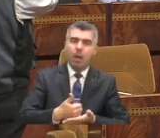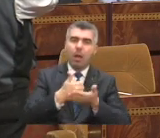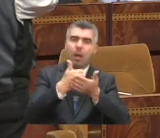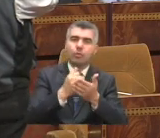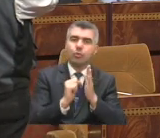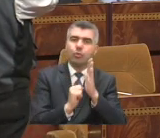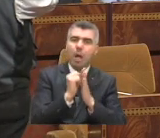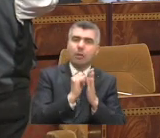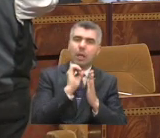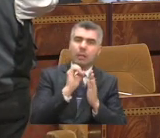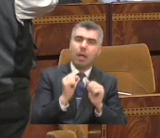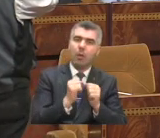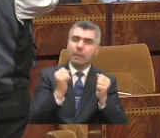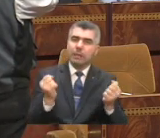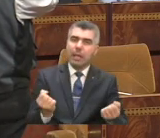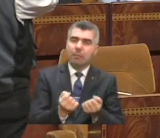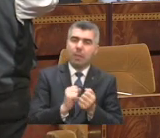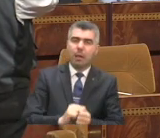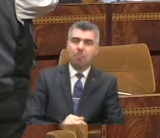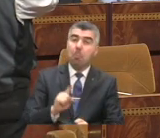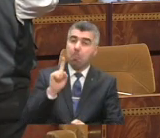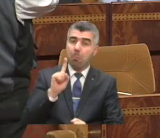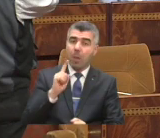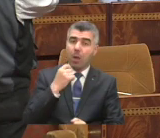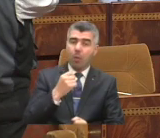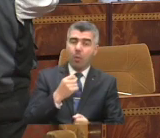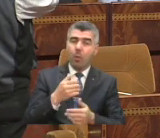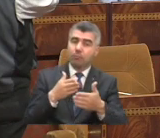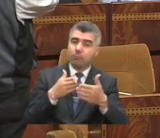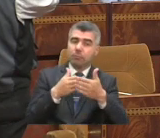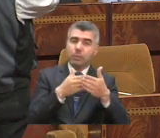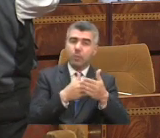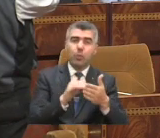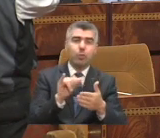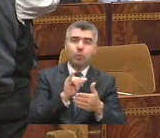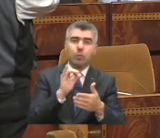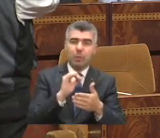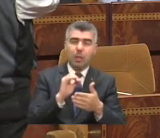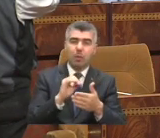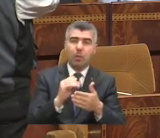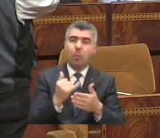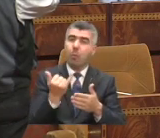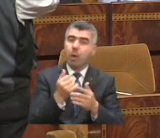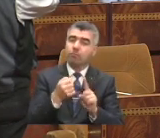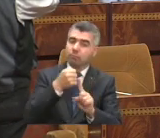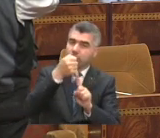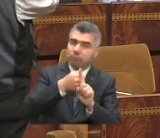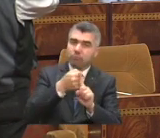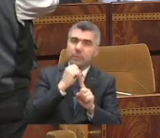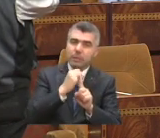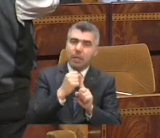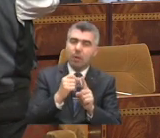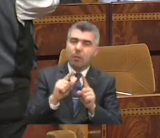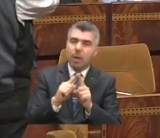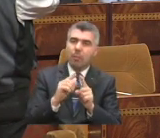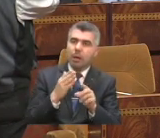تنموي اجتماعي. لكن التحدي الأكبر سيد الوزير هو مضاعفة الجهود من أجل خلق جاذبية